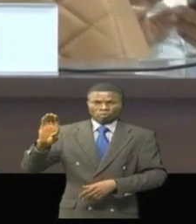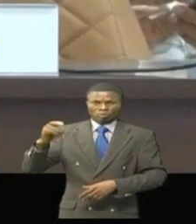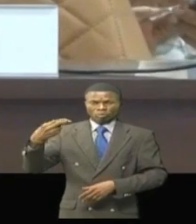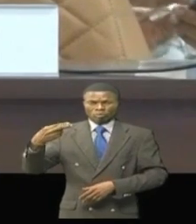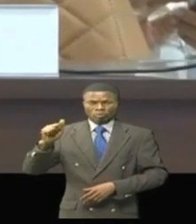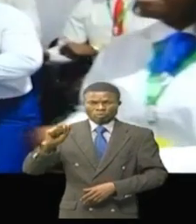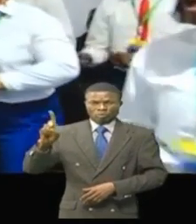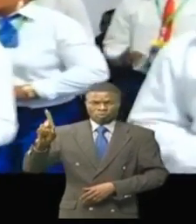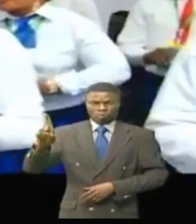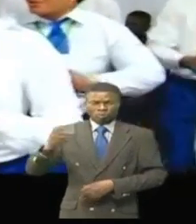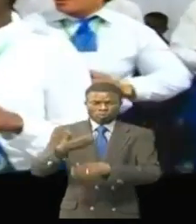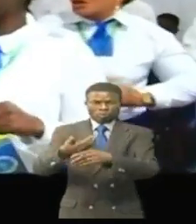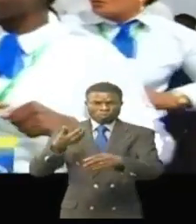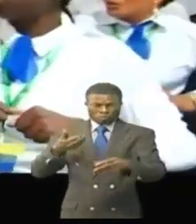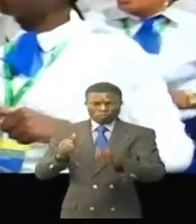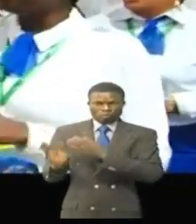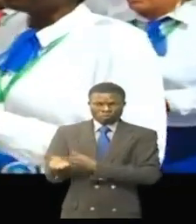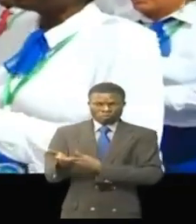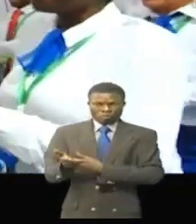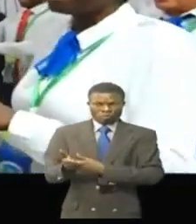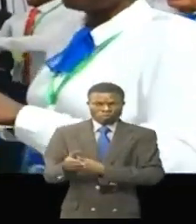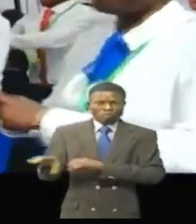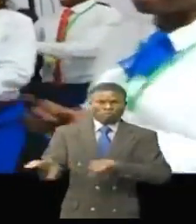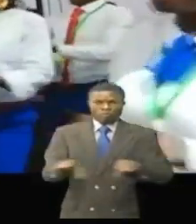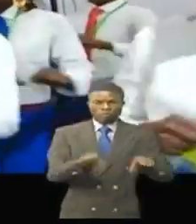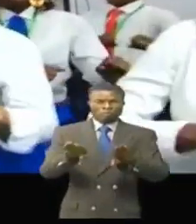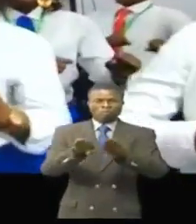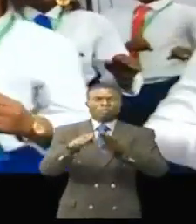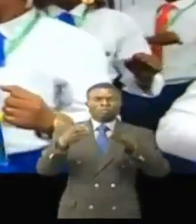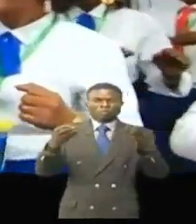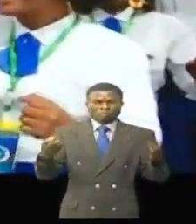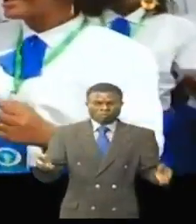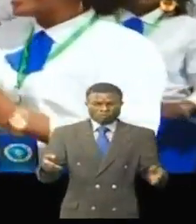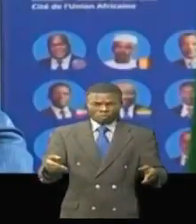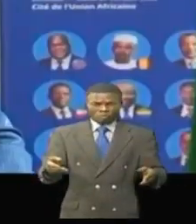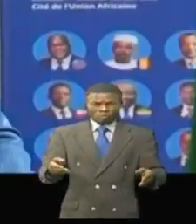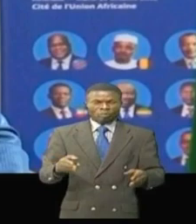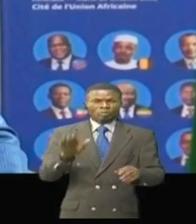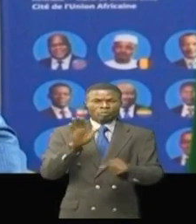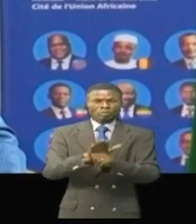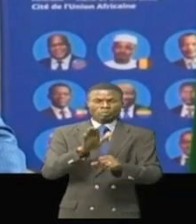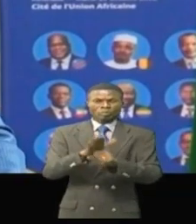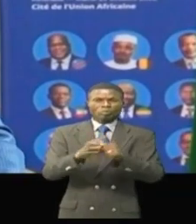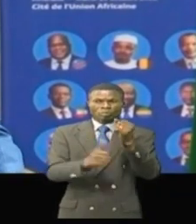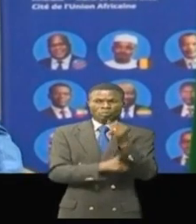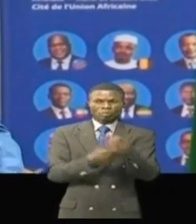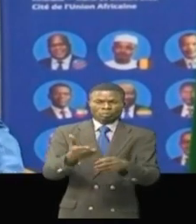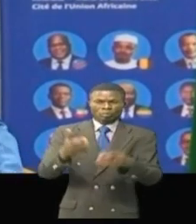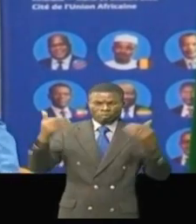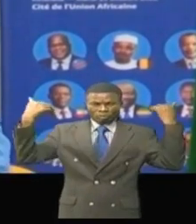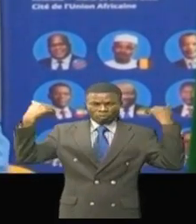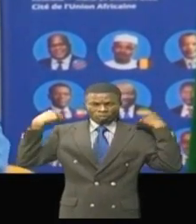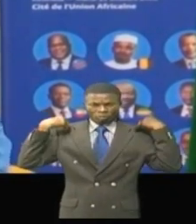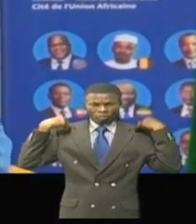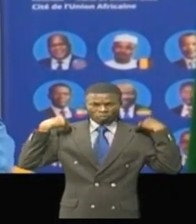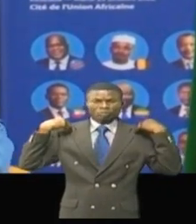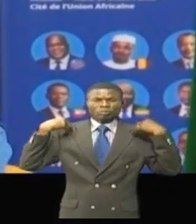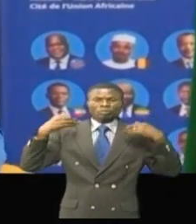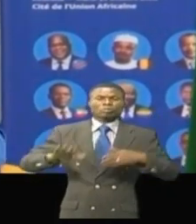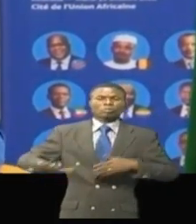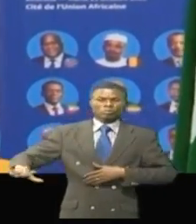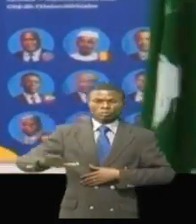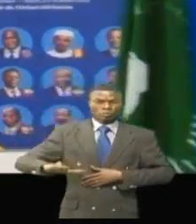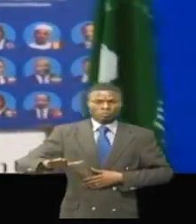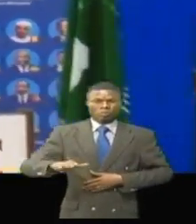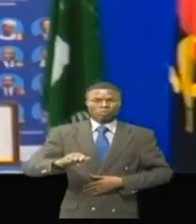d'abord l'avant-midi, consacré à la cérémonie d'ouverture qui a réuni en présentiel le chef de l'État de la République démocratique du